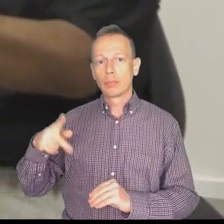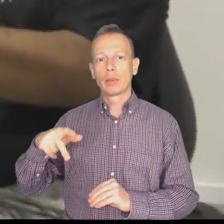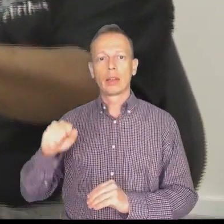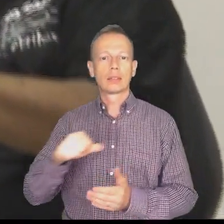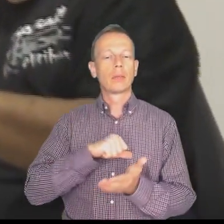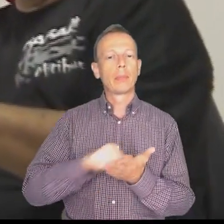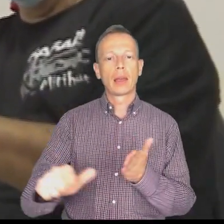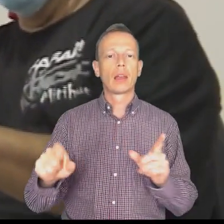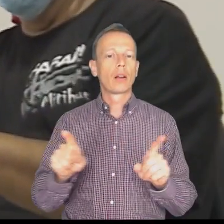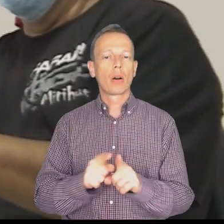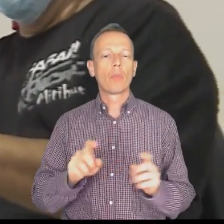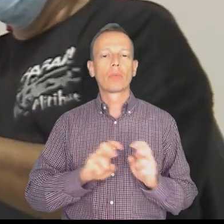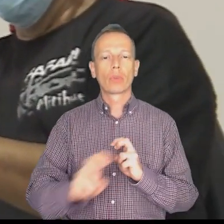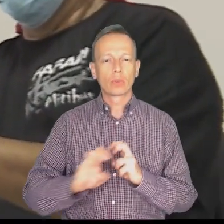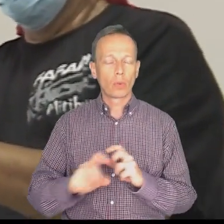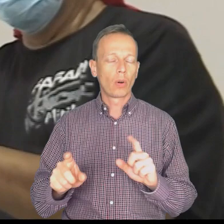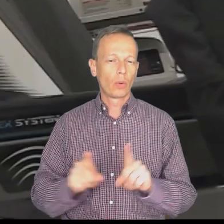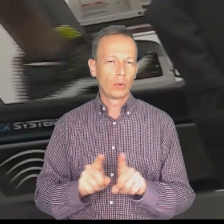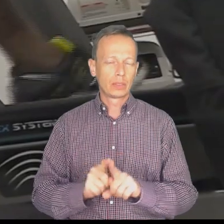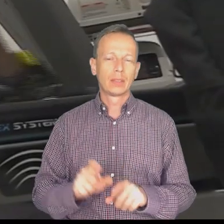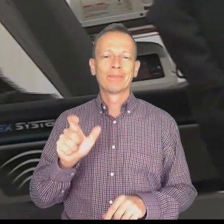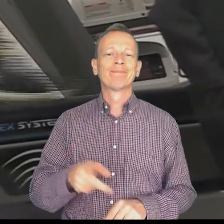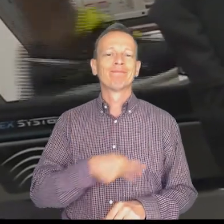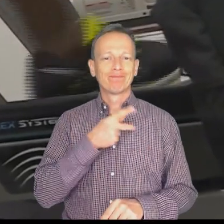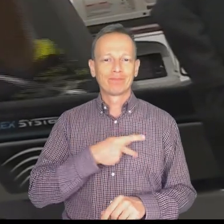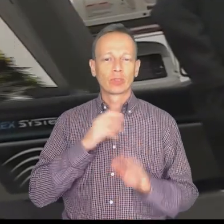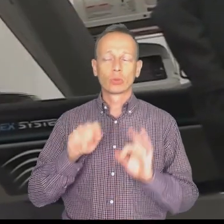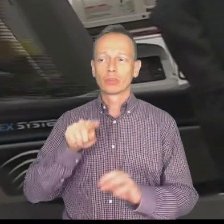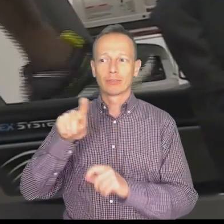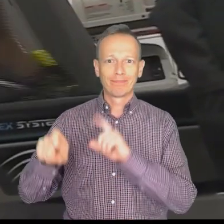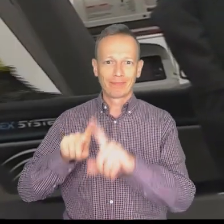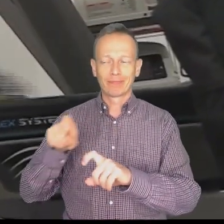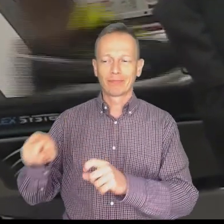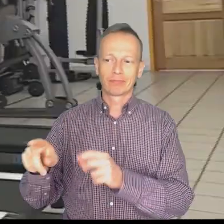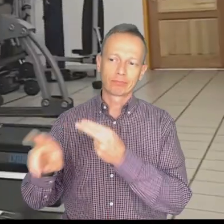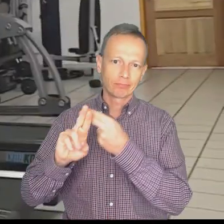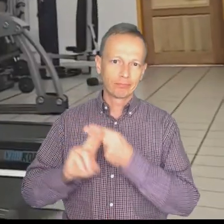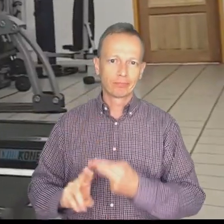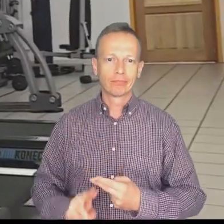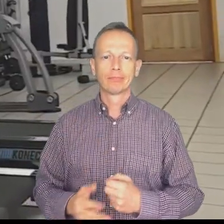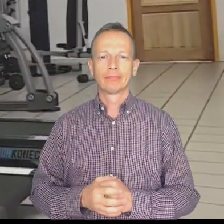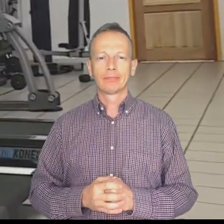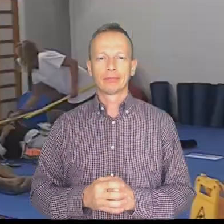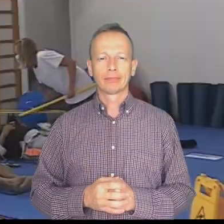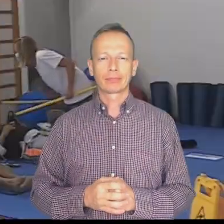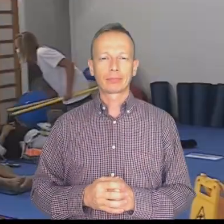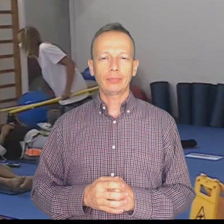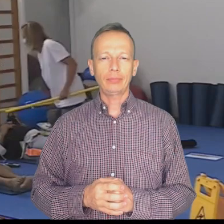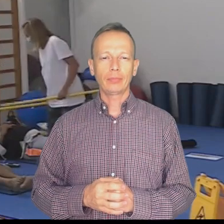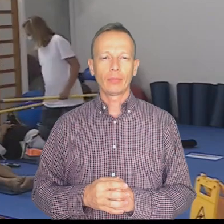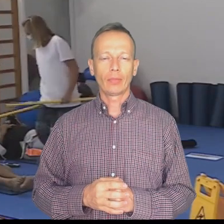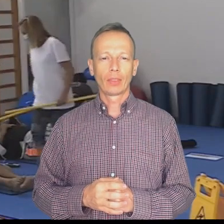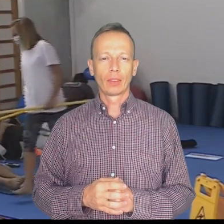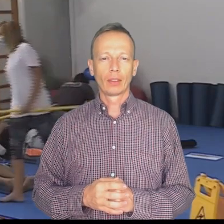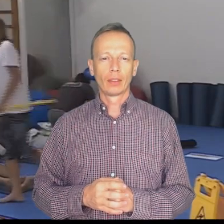le transport. Le médecin Philippe Brougirou répond à Caroline Farier et Marcel Bonneau. Ils arrivent avec un boulet qui